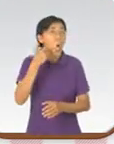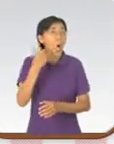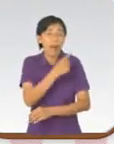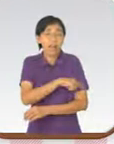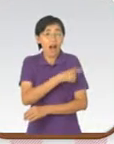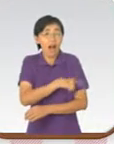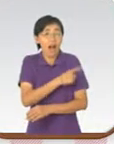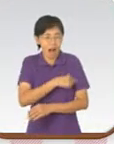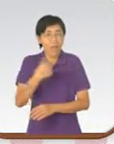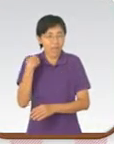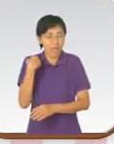ข้างมีรสหวาน